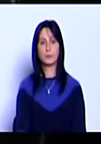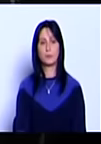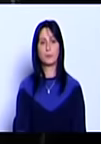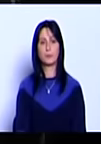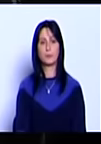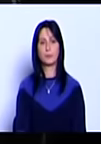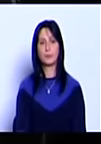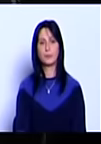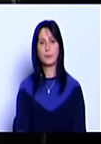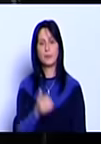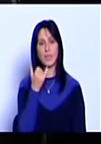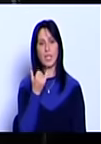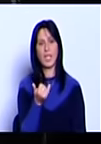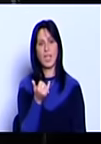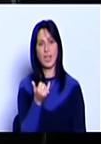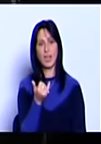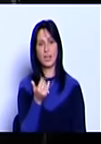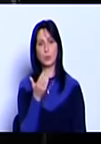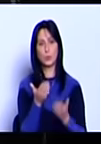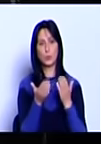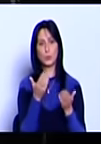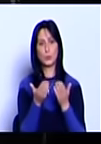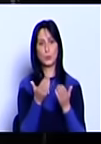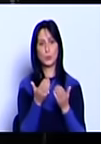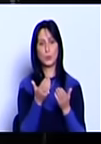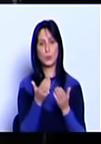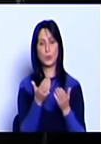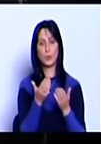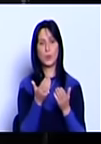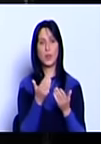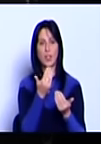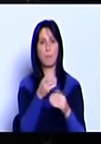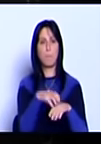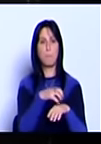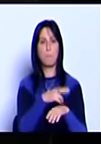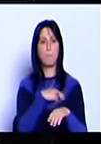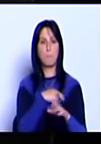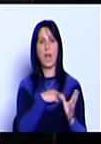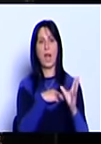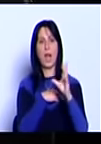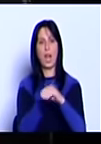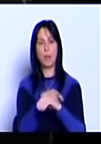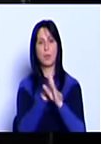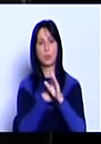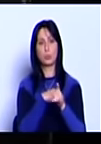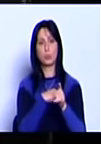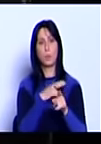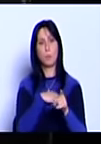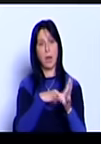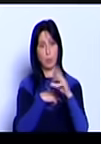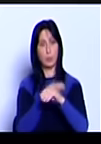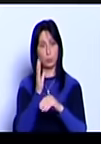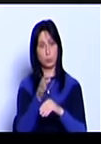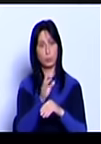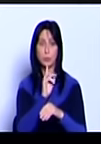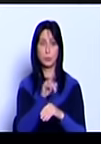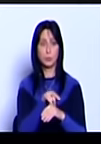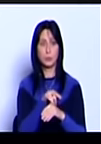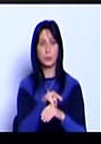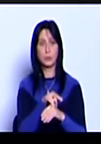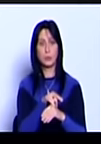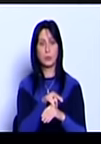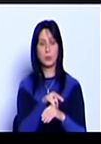კარგით. ეხლა თუ მოხდა თქვენი პარტია პარლამენტში, აპირებთ ახლა პარლამენტში შესვლას თუ ისევ